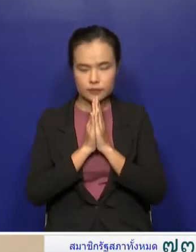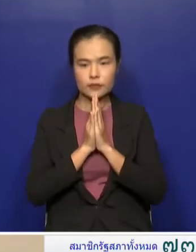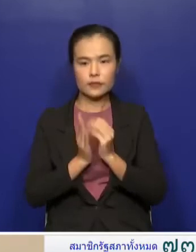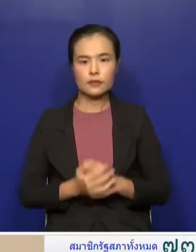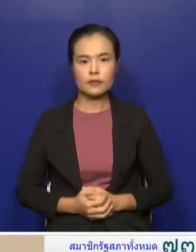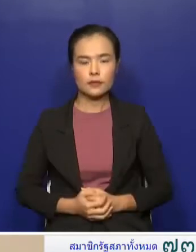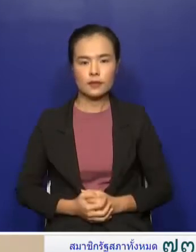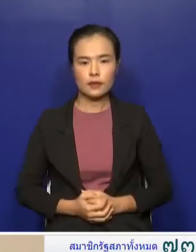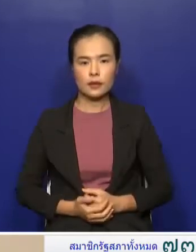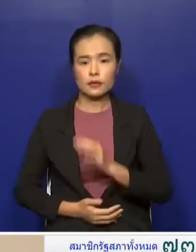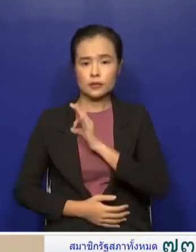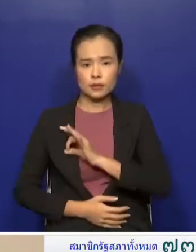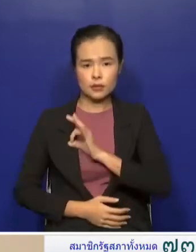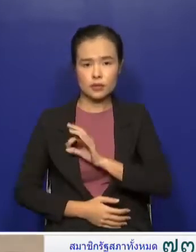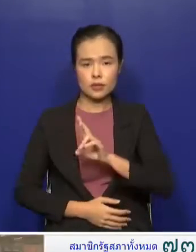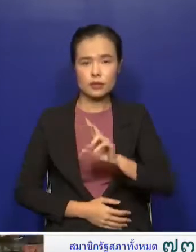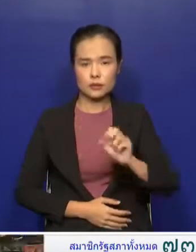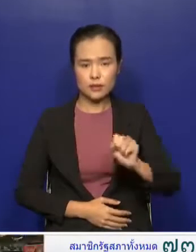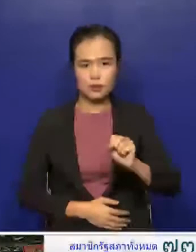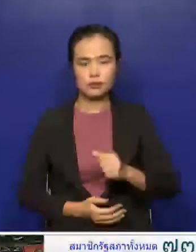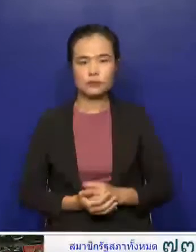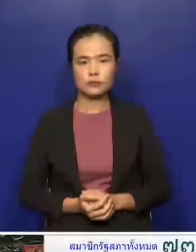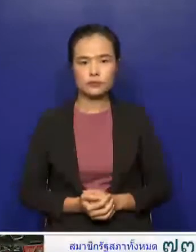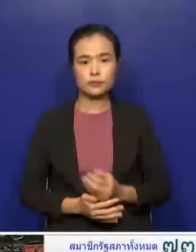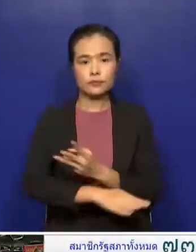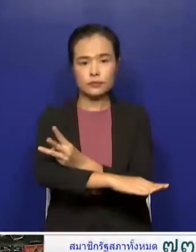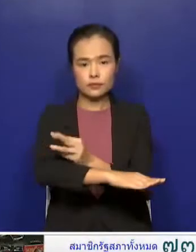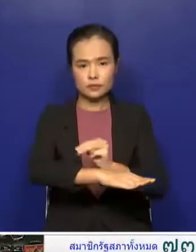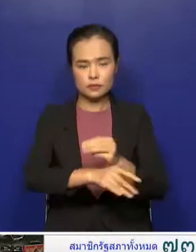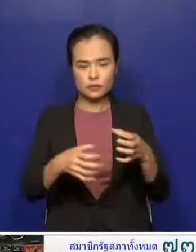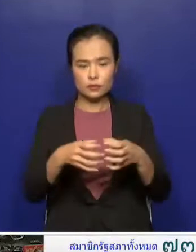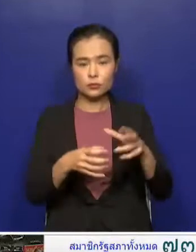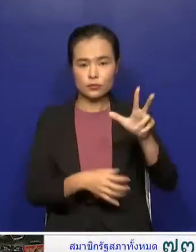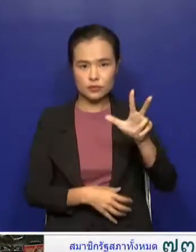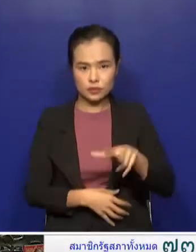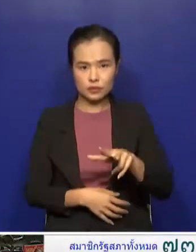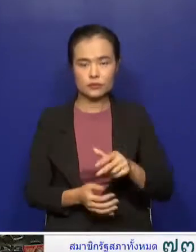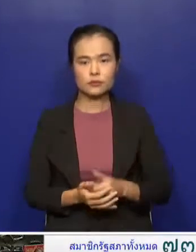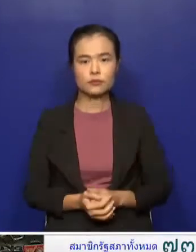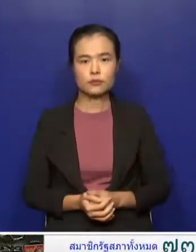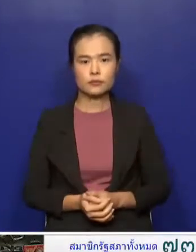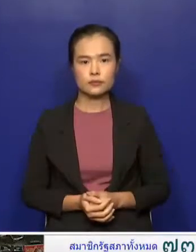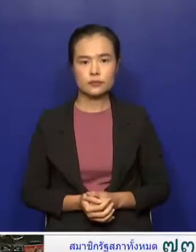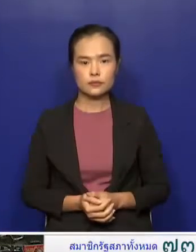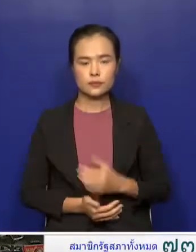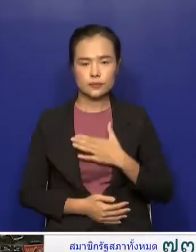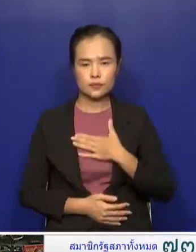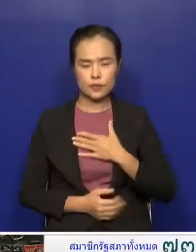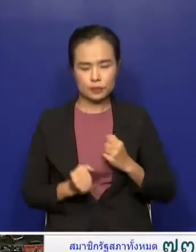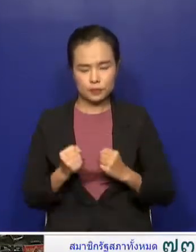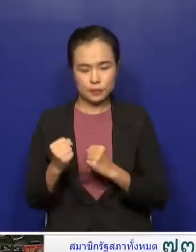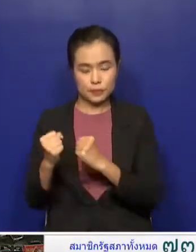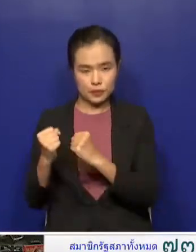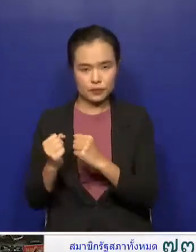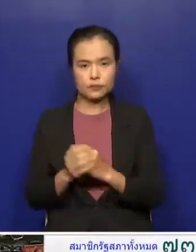แสงสมาชิกรัฐสภาจากมหาสารคามพรรคเพื่อไทยครับท่านประธานครับผมเองพยายาม